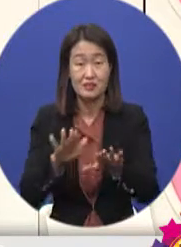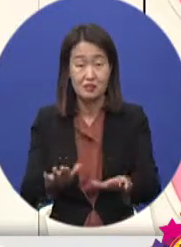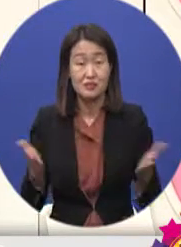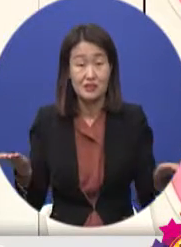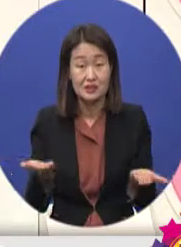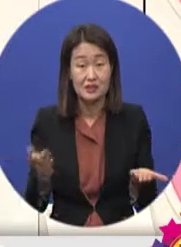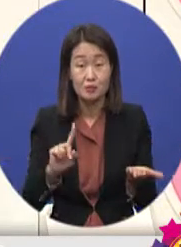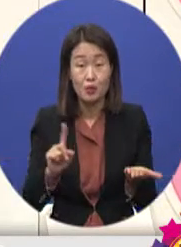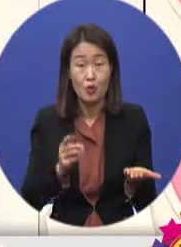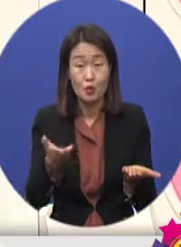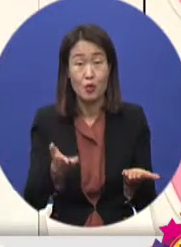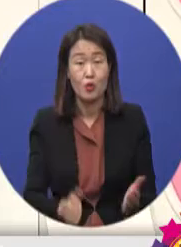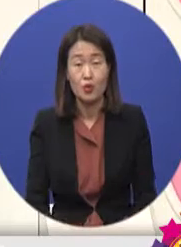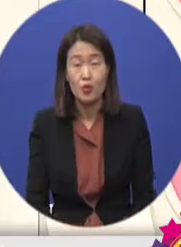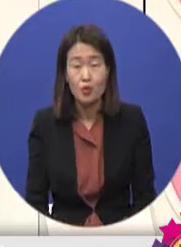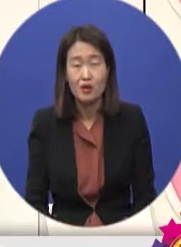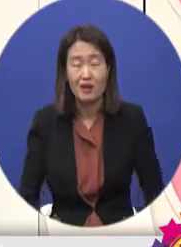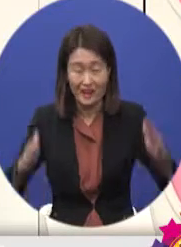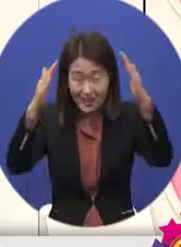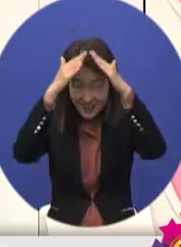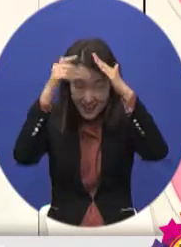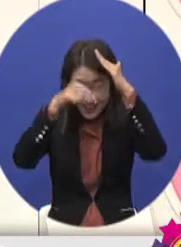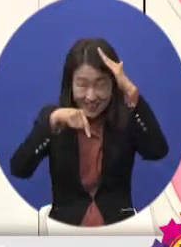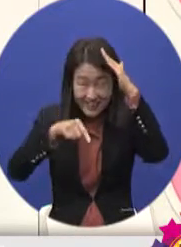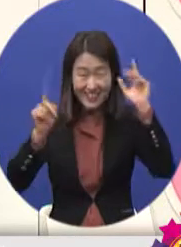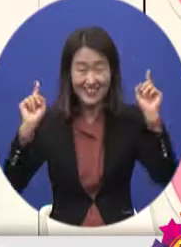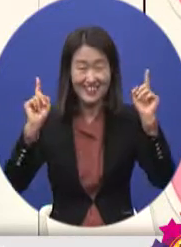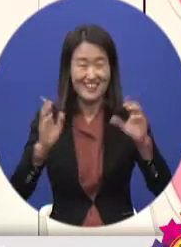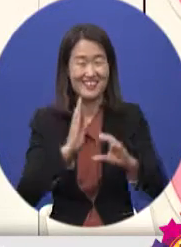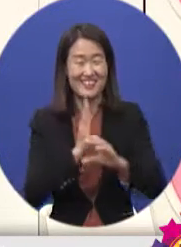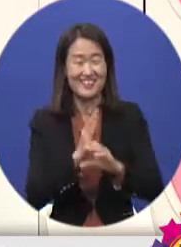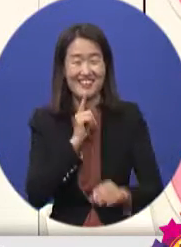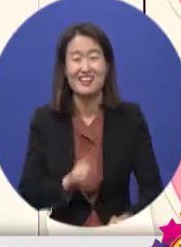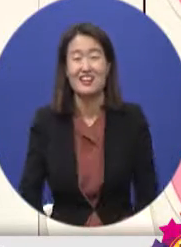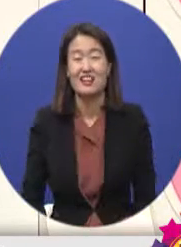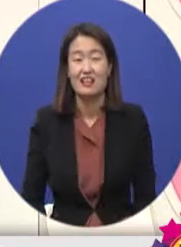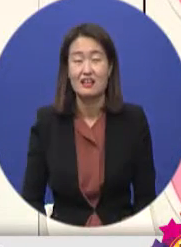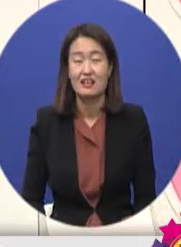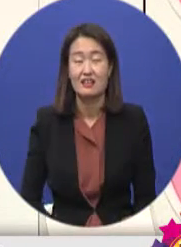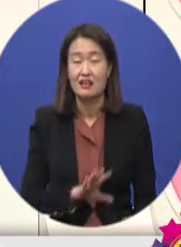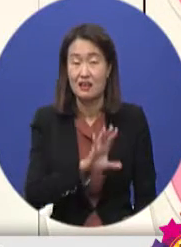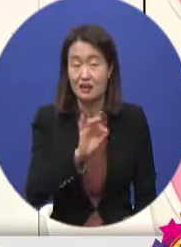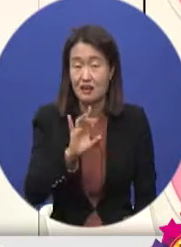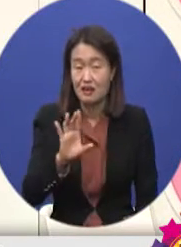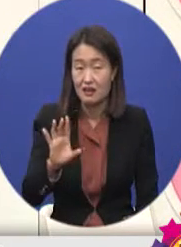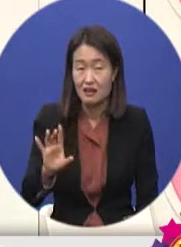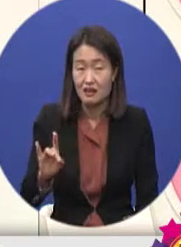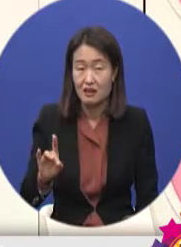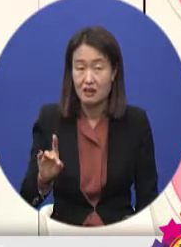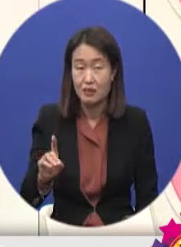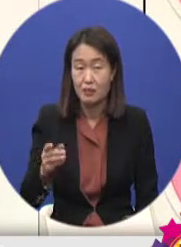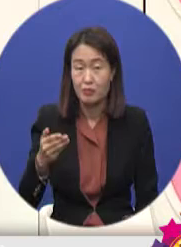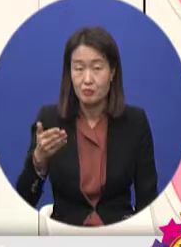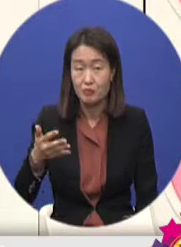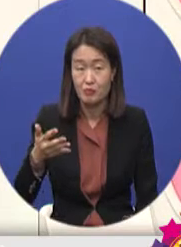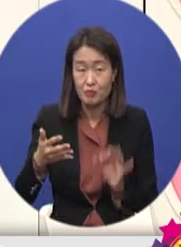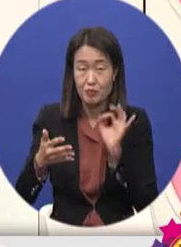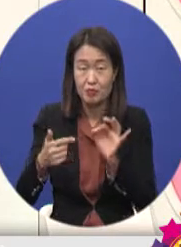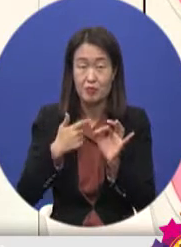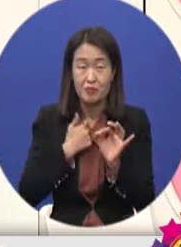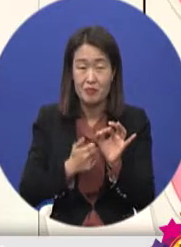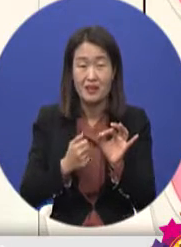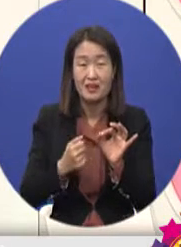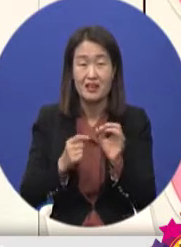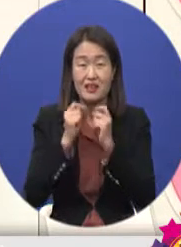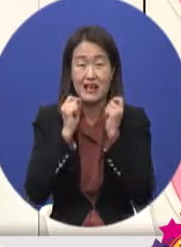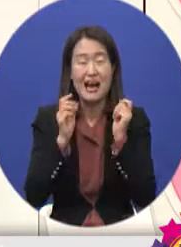일 하세요? 네, 집에 놀고 있는데요. 아, 가끔 경리도 보고 뭐 집을 조금 봤죠. 개네사